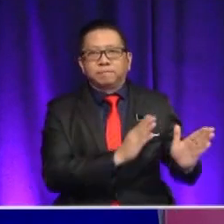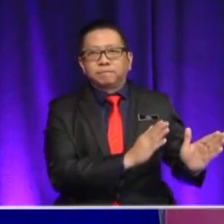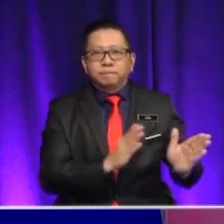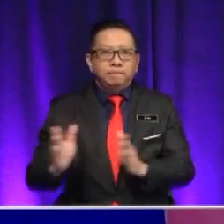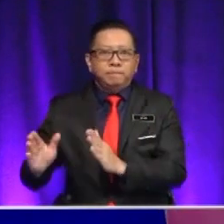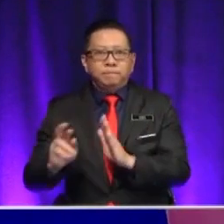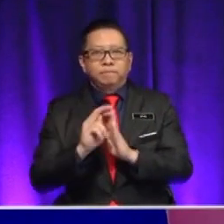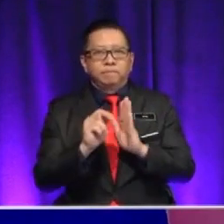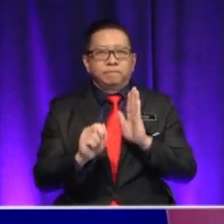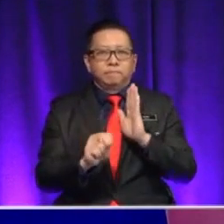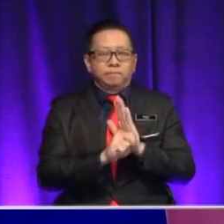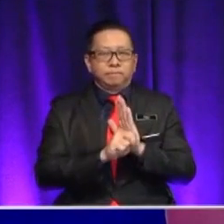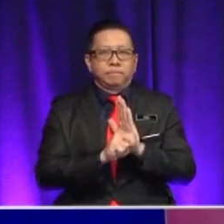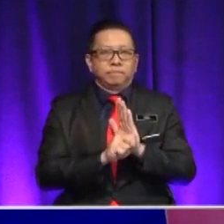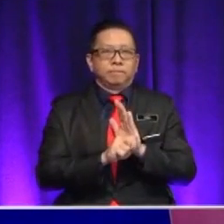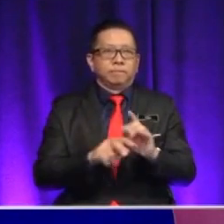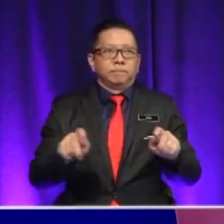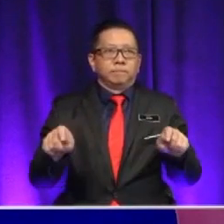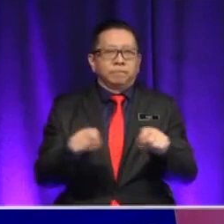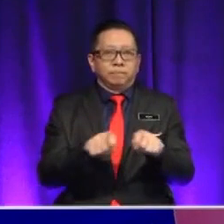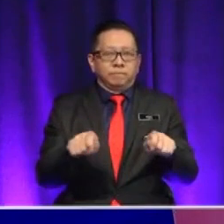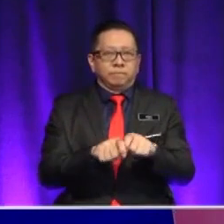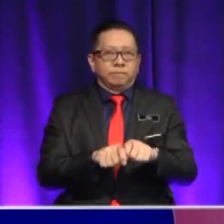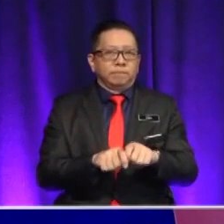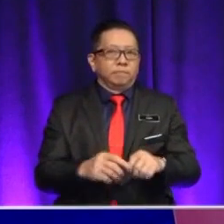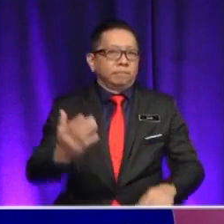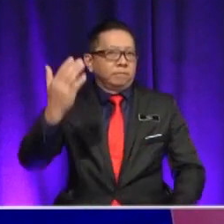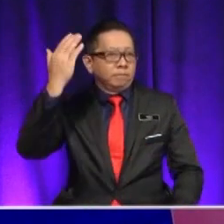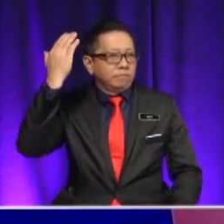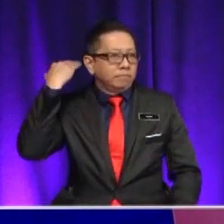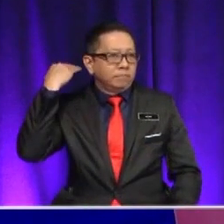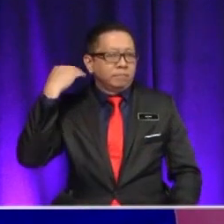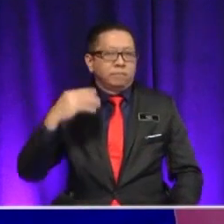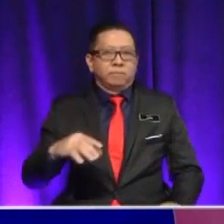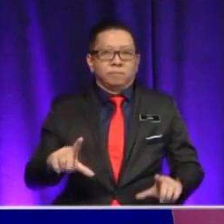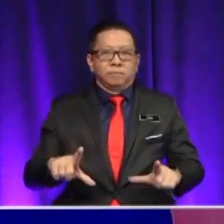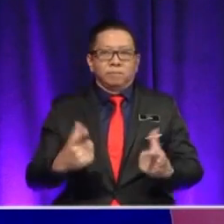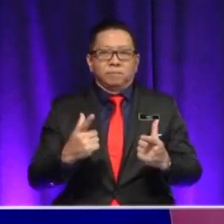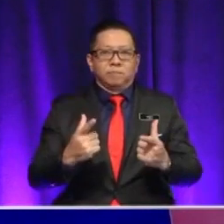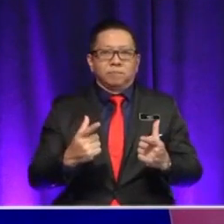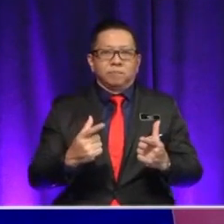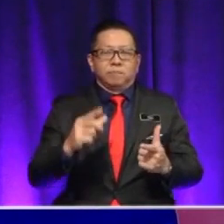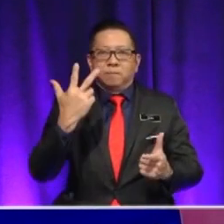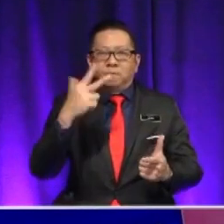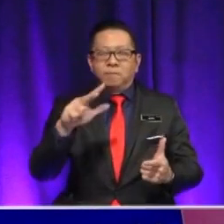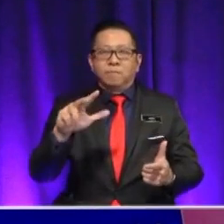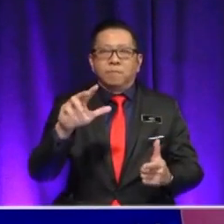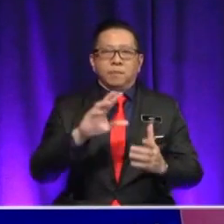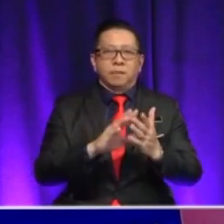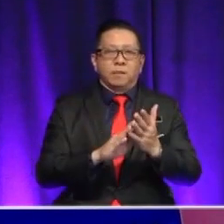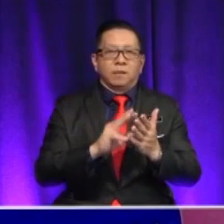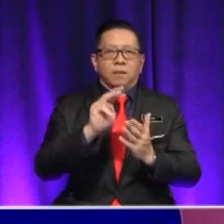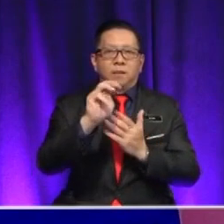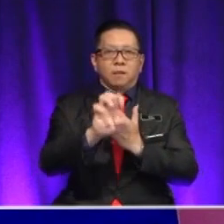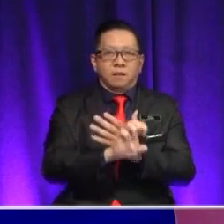ini. Okey, seperti mana yang kita ketahui tadi, rukun negara diperkenalkan selepas berlakunya peristiwa rusuhan 13 Mei 1969.